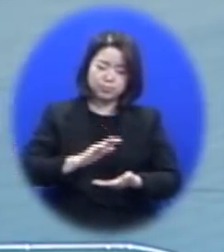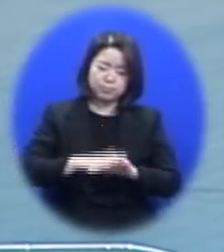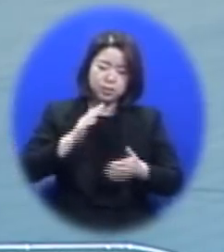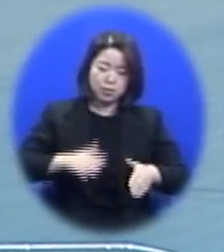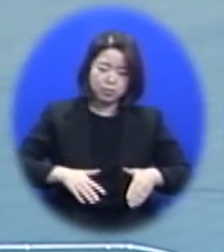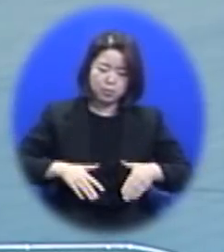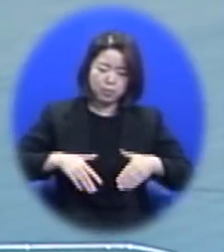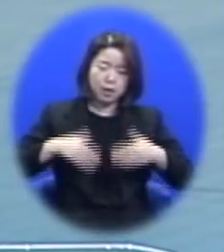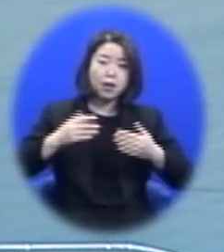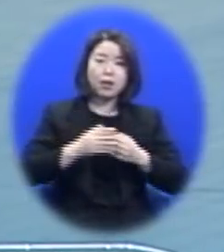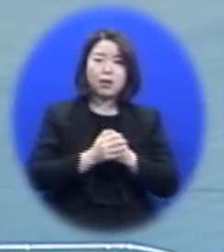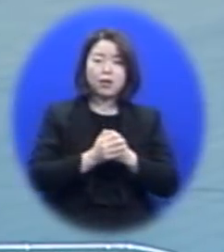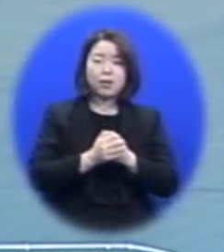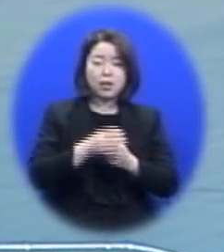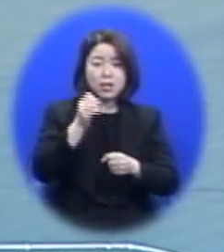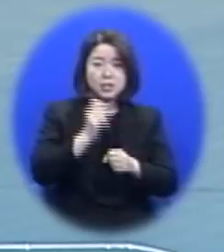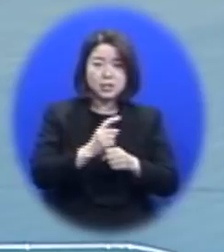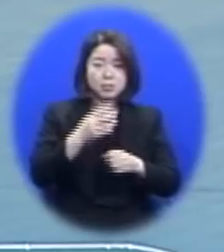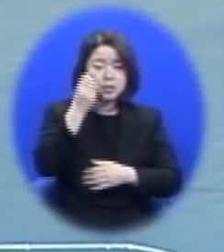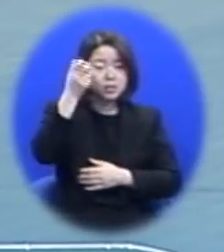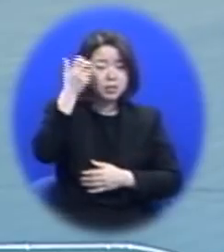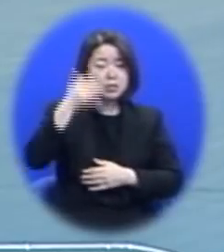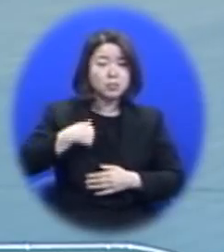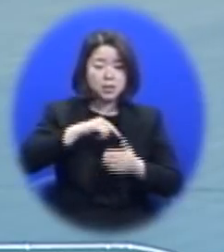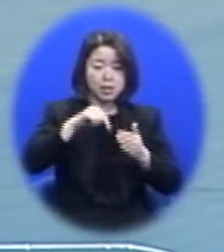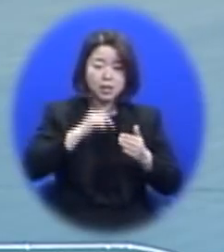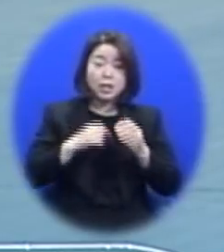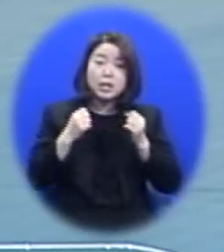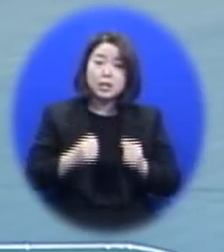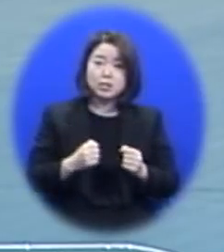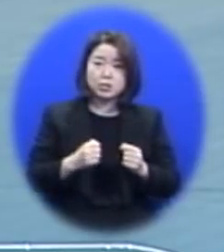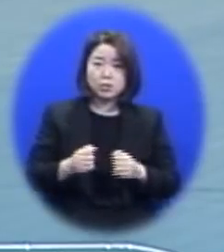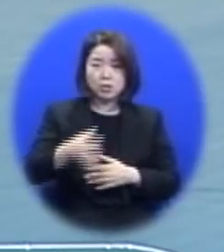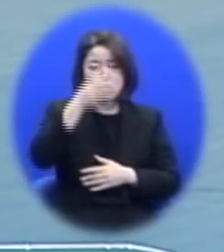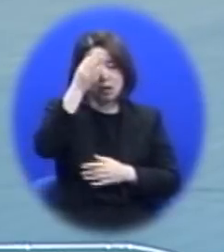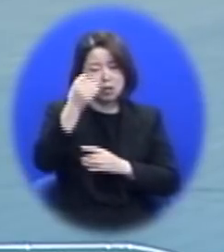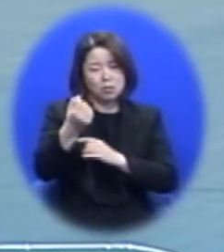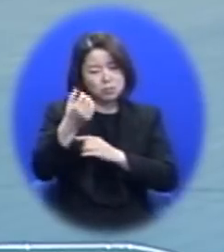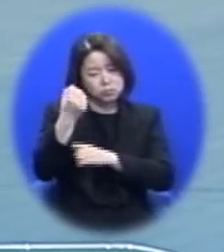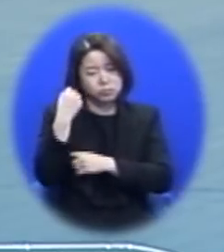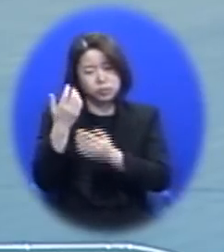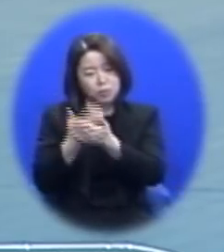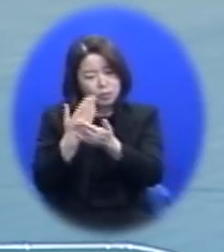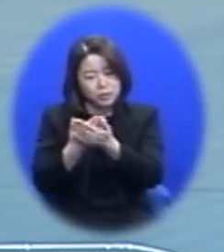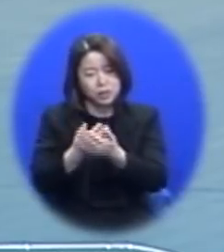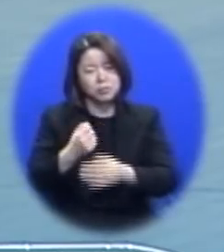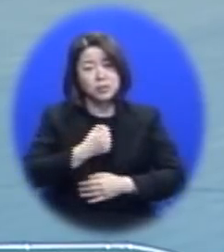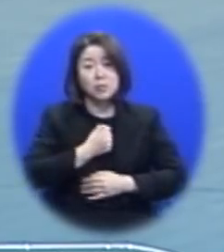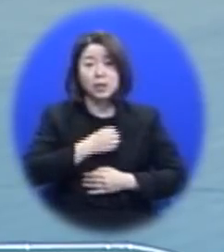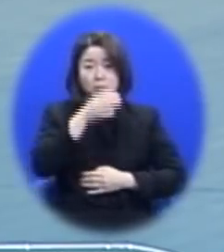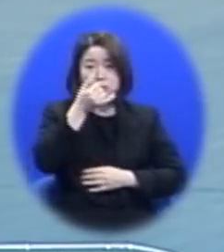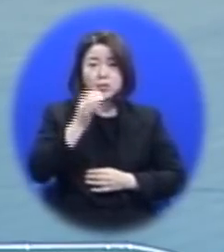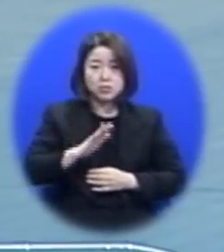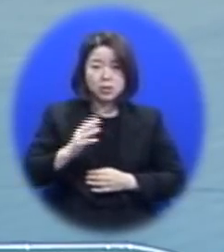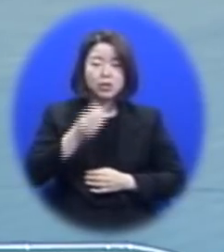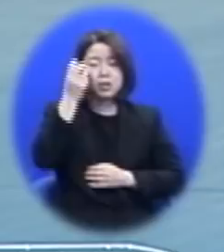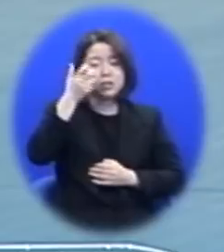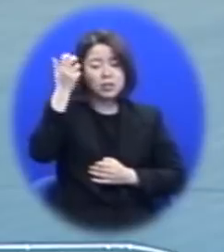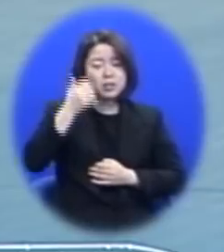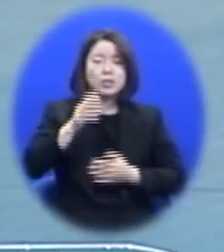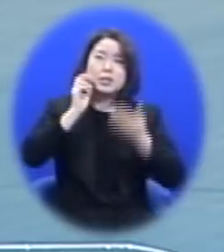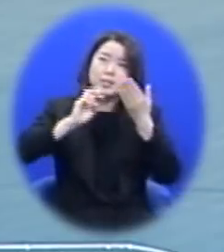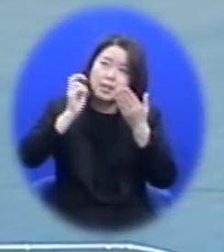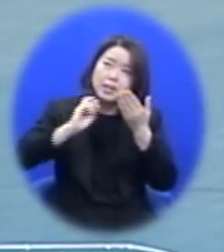이미 성령님은 내 안에 계세요. 성령님의 능력을 구할 때는 그렇게 마음이 답답하더니 성령님을 찬양하고 감사할 때는